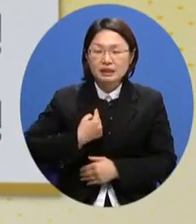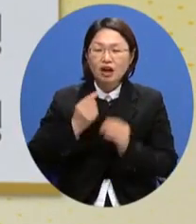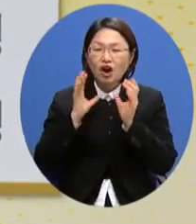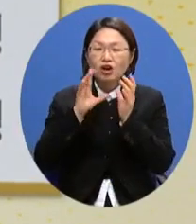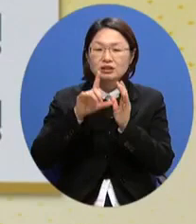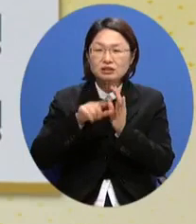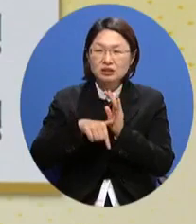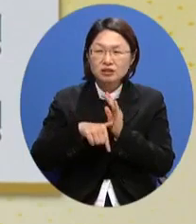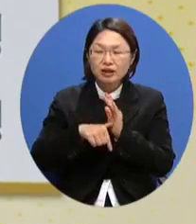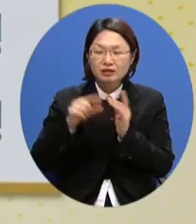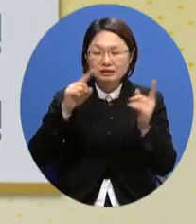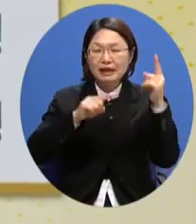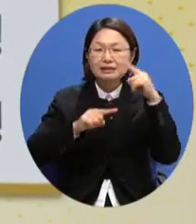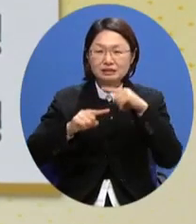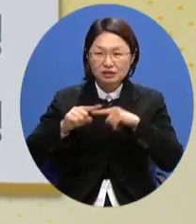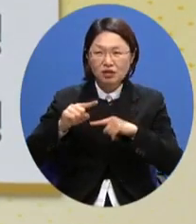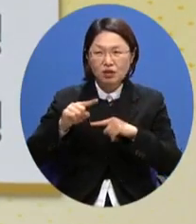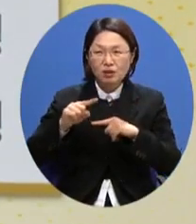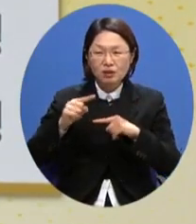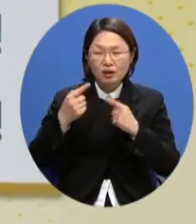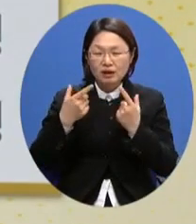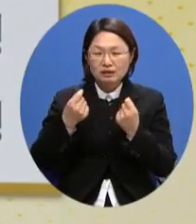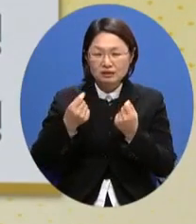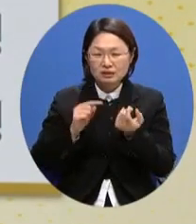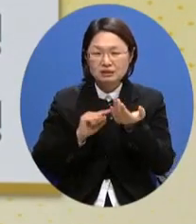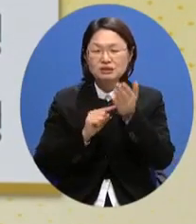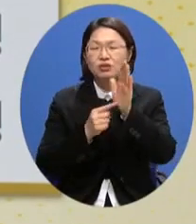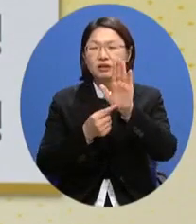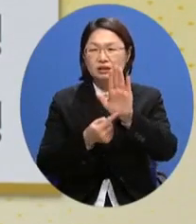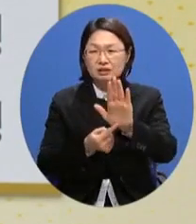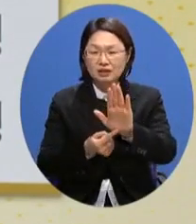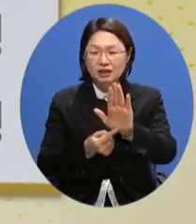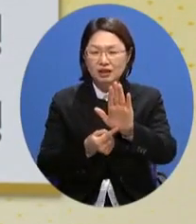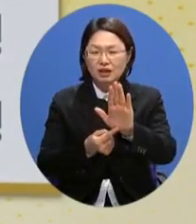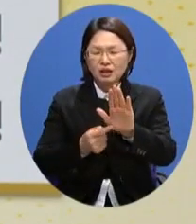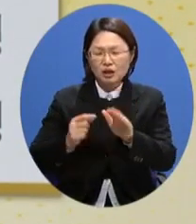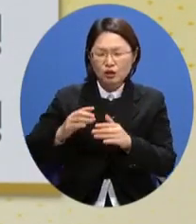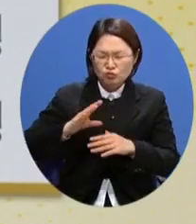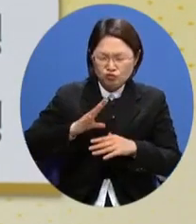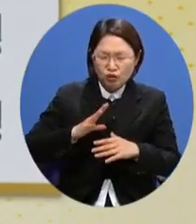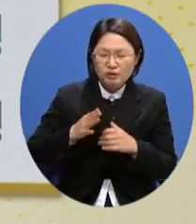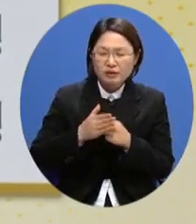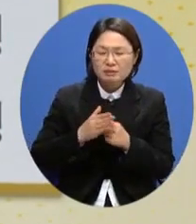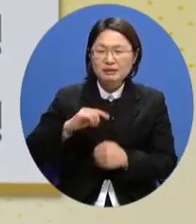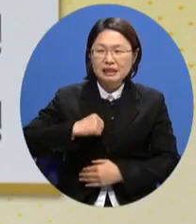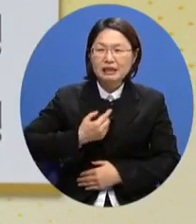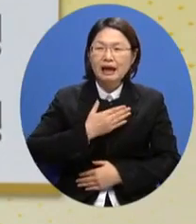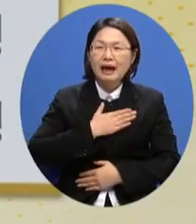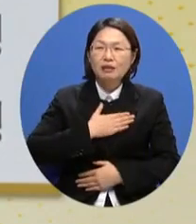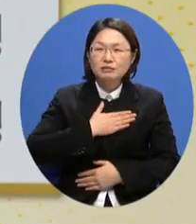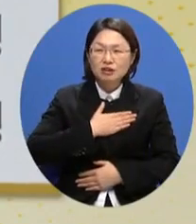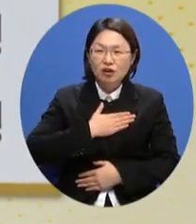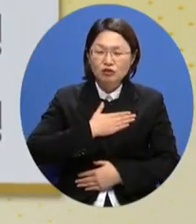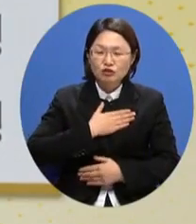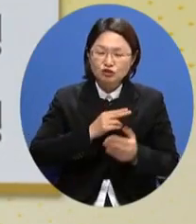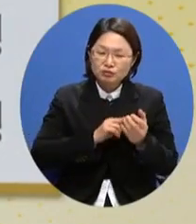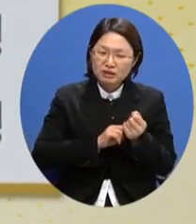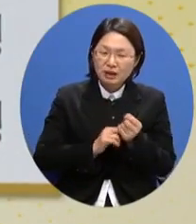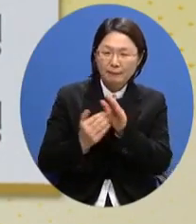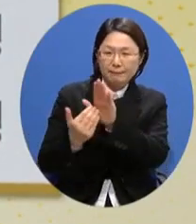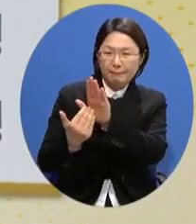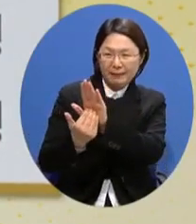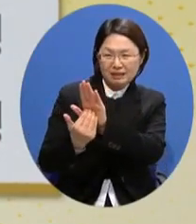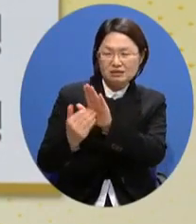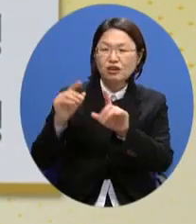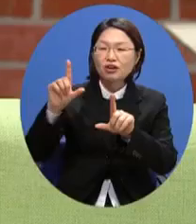시절의 어떤 상처나 이런 것들이 다시 드러나는 것들이 두렵기 때문에 자신의 감정을 숨기려는 그래서